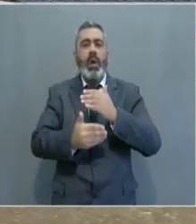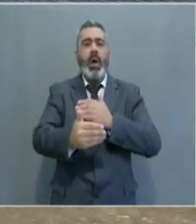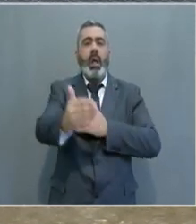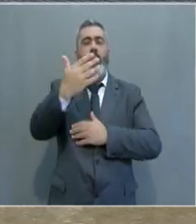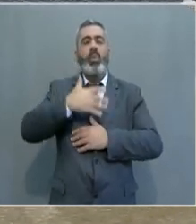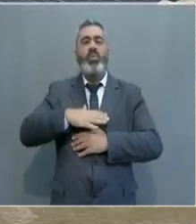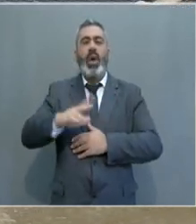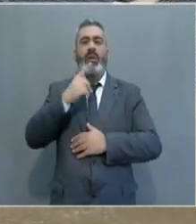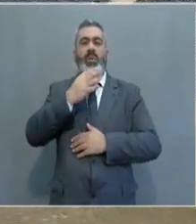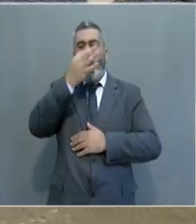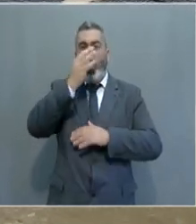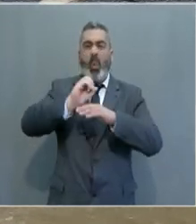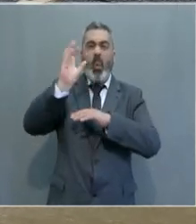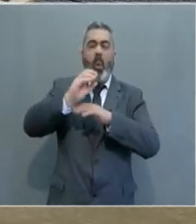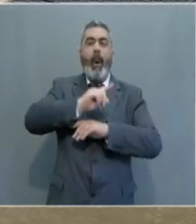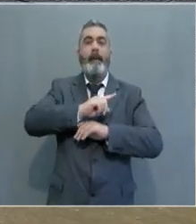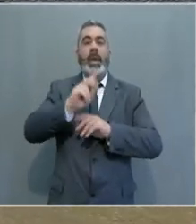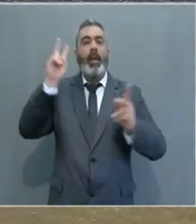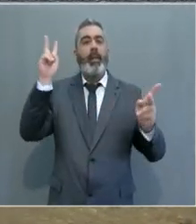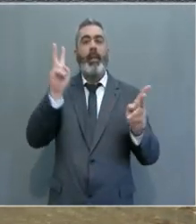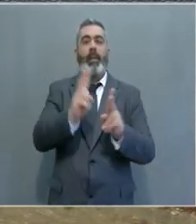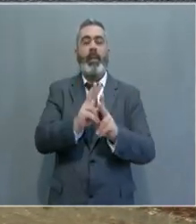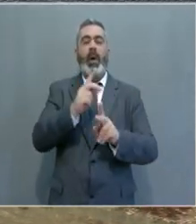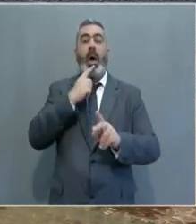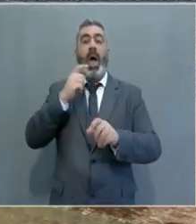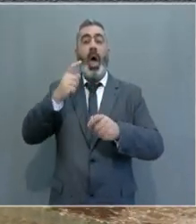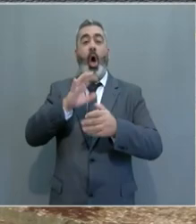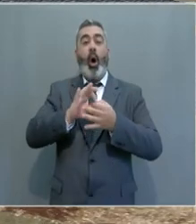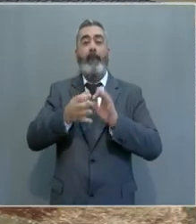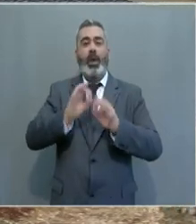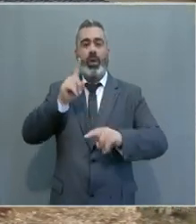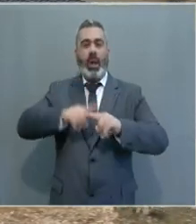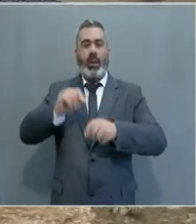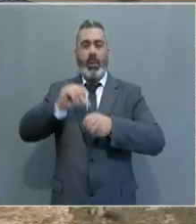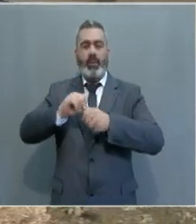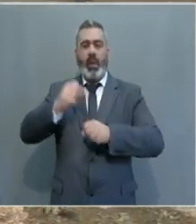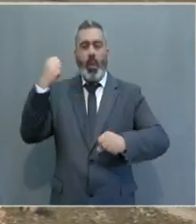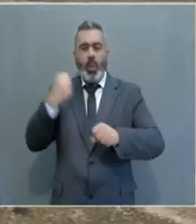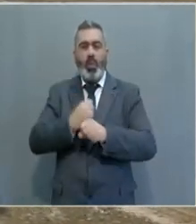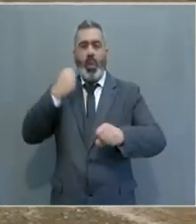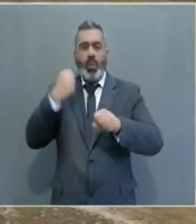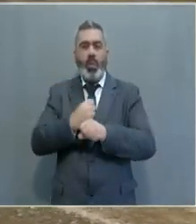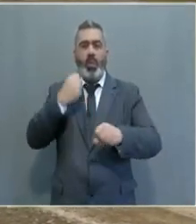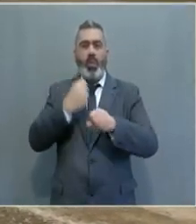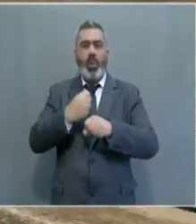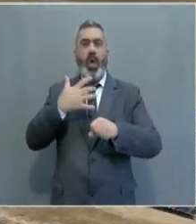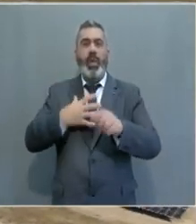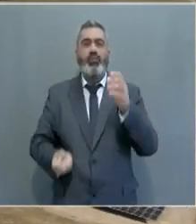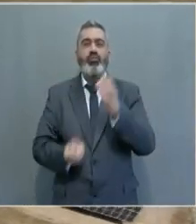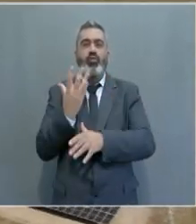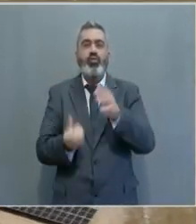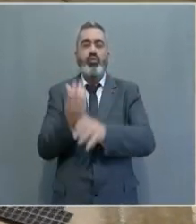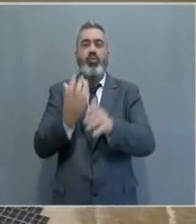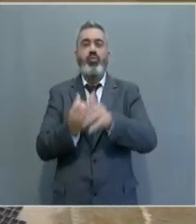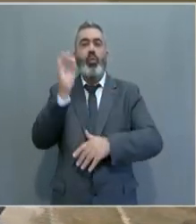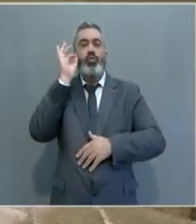ο Όμιλος εργάζεται ακατάπαυστα, εξυγχρονίζοντας συνεχώς τις δραστηριότητές του και επιταχύνοντας την